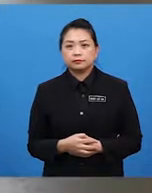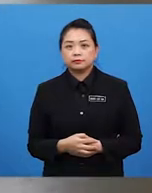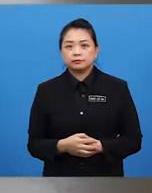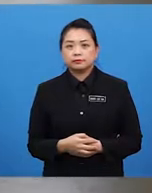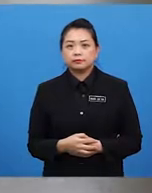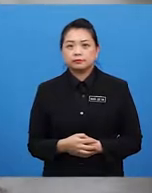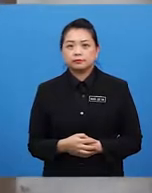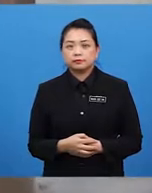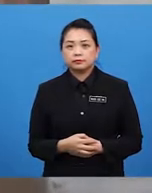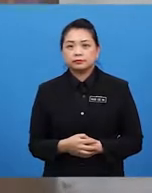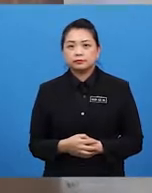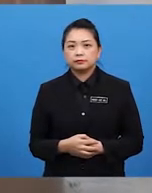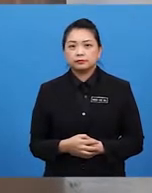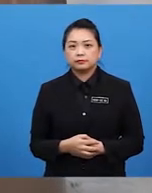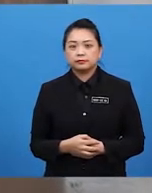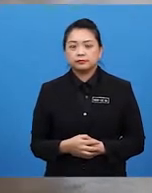Hai